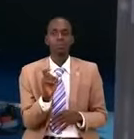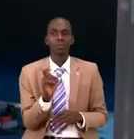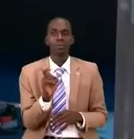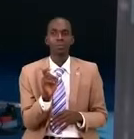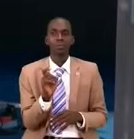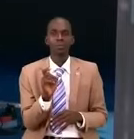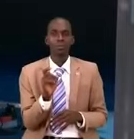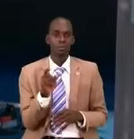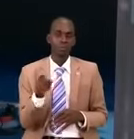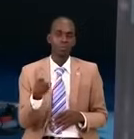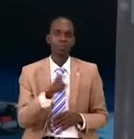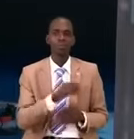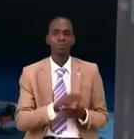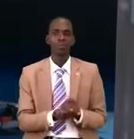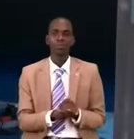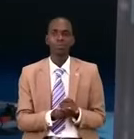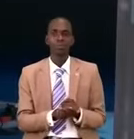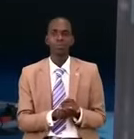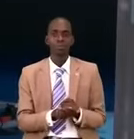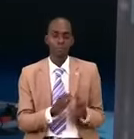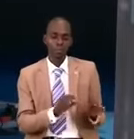tout ce que tu entreprendras